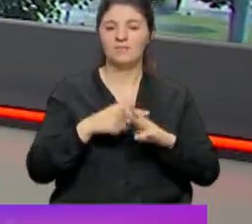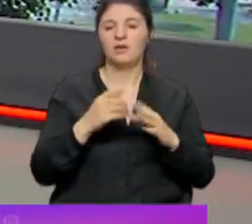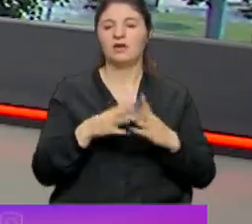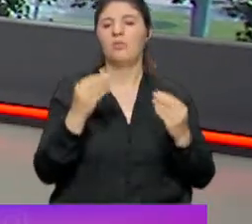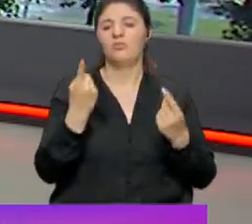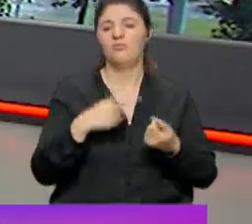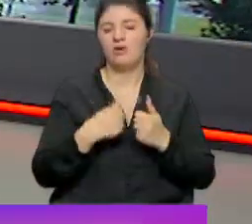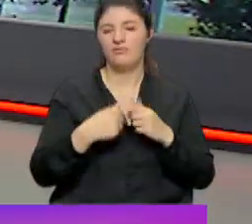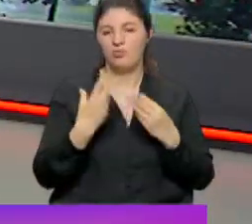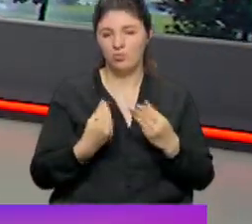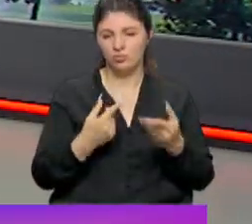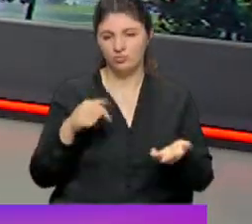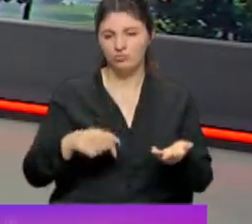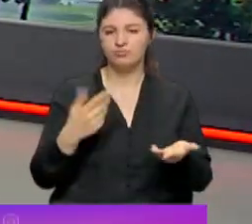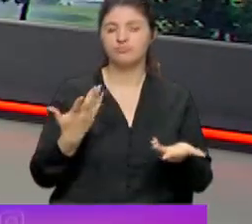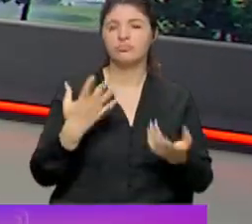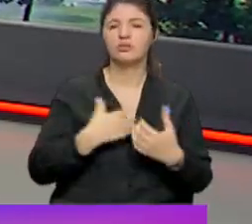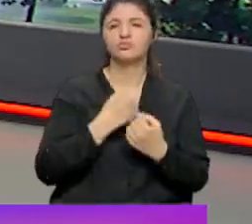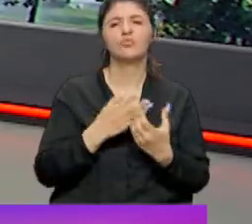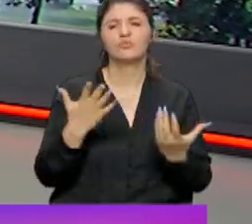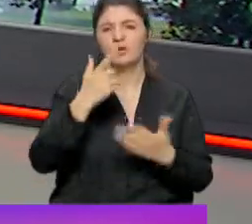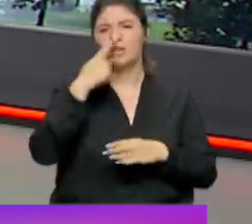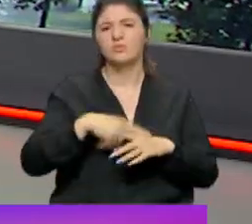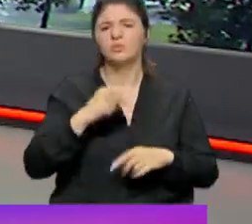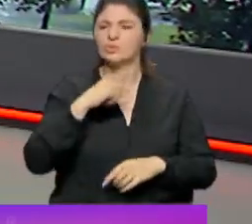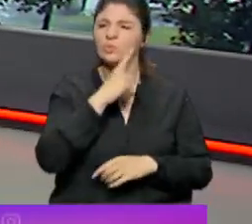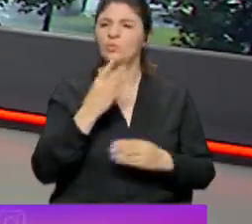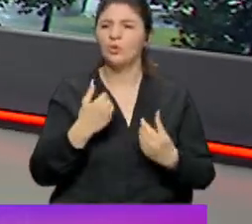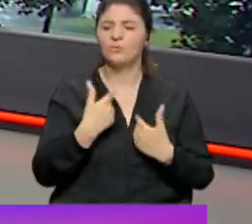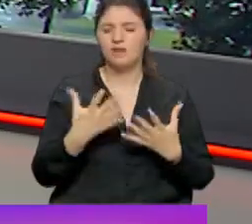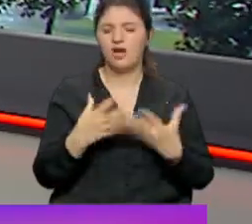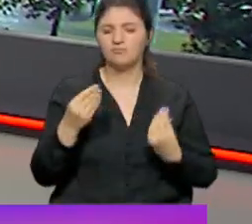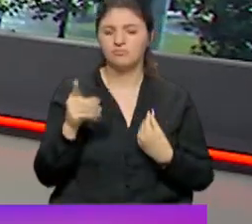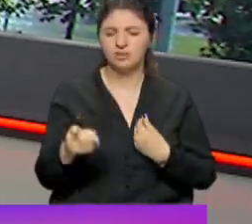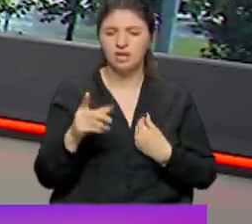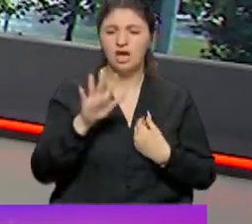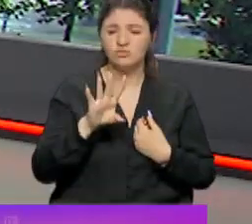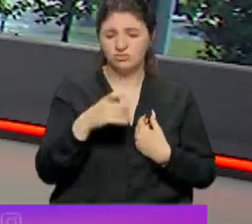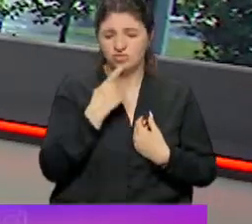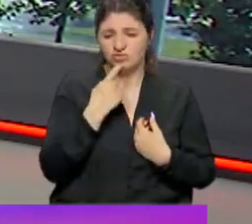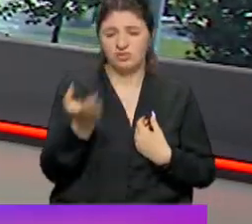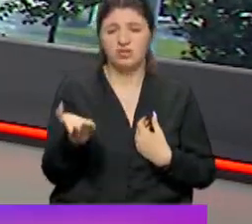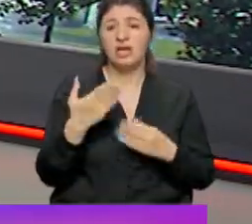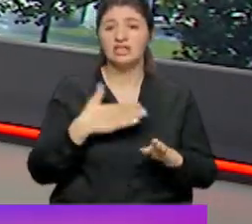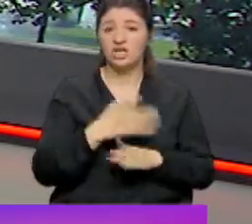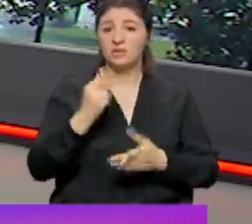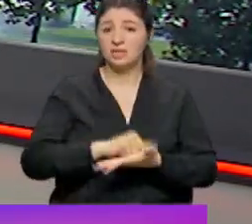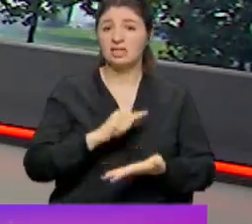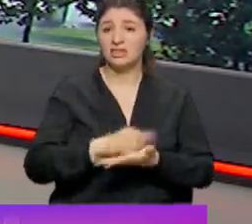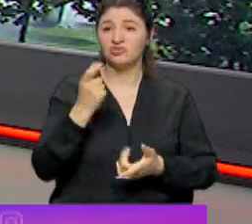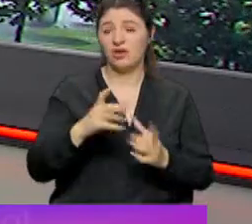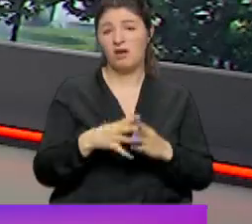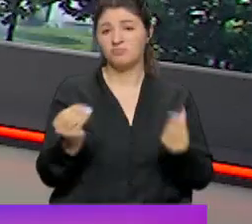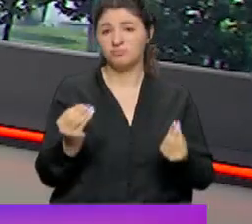kaybettiğimiz bir hafta oldu Efendim Acımız büyük inanmakta güçlük çektiğim bir kayıptır 54 yaşında gerçek bir